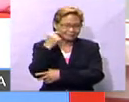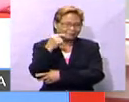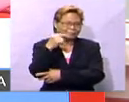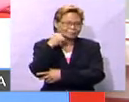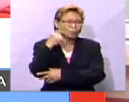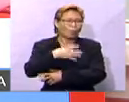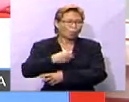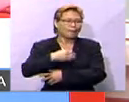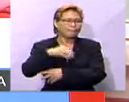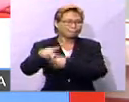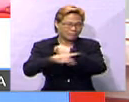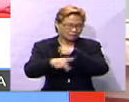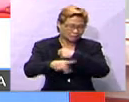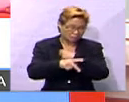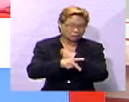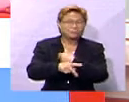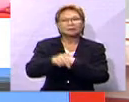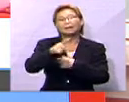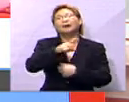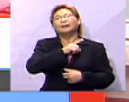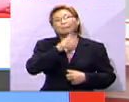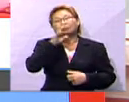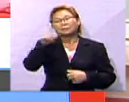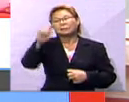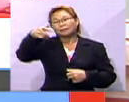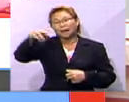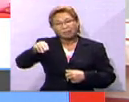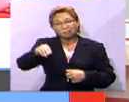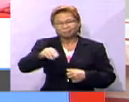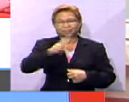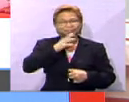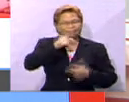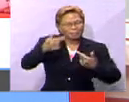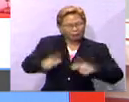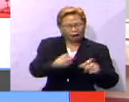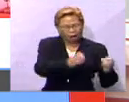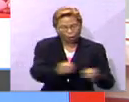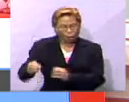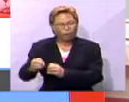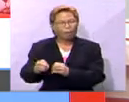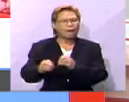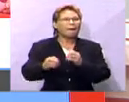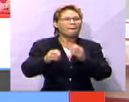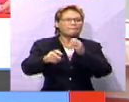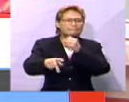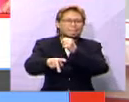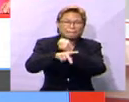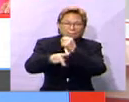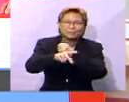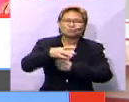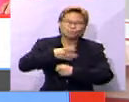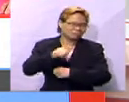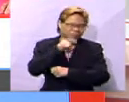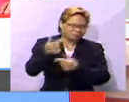timbalan Perdana Menteri Datuk Seri Drad zab Mindi menegaskan kerajaan sama sekali tidak akan membenarkan penganjuran acara seumpama itu di negara ini